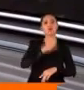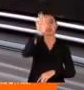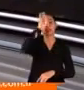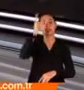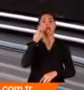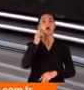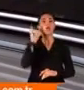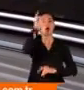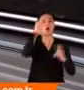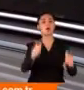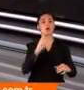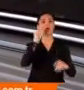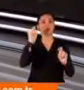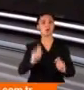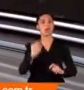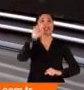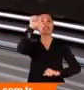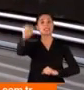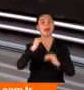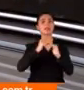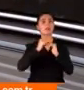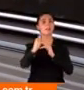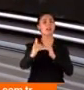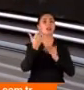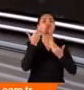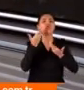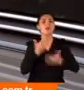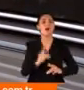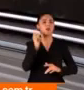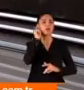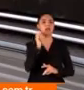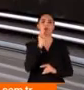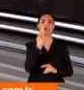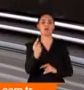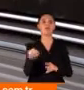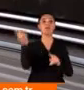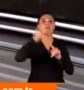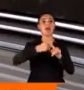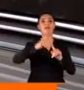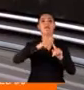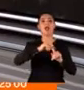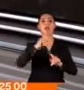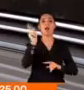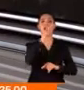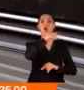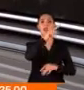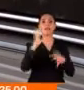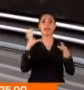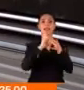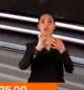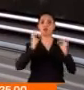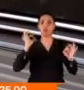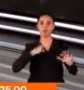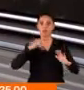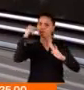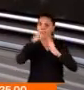İstanbul Atatürk Havalimanı'nda konuştu. Saldırıyı milletçe kınıyoruz cümlesini kurdu. Devamında Taliban yönetimiyle de ilgili sözleri vardı.